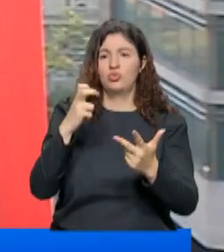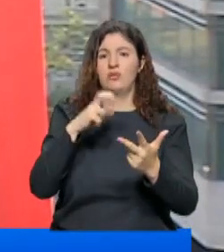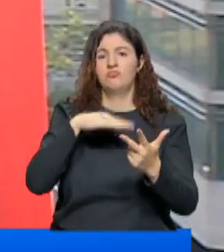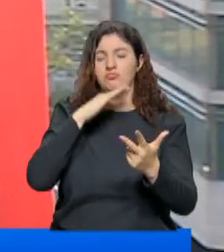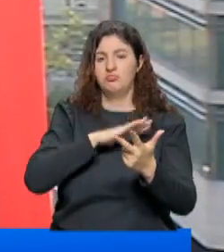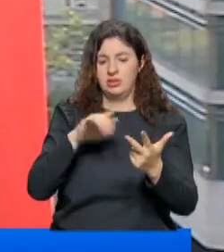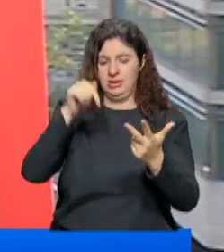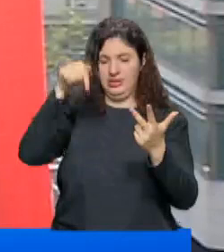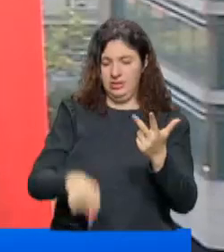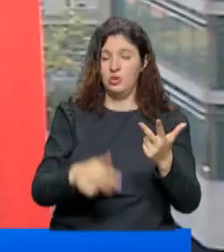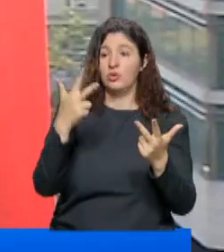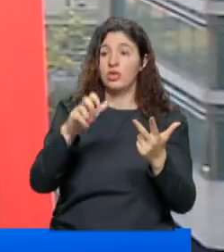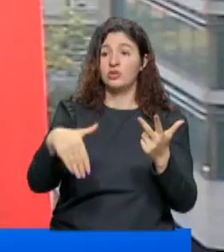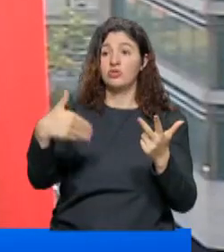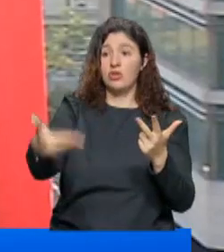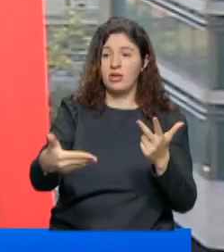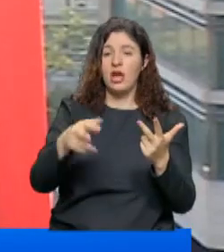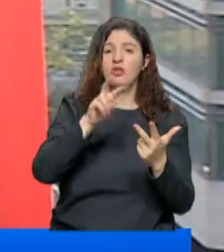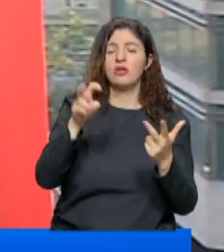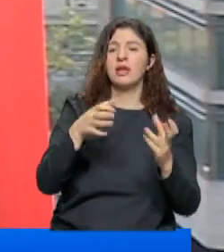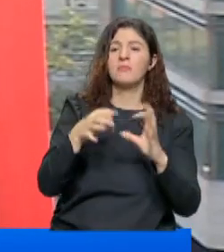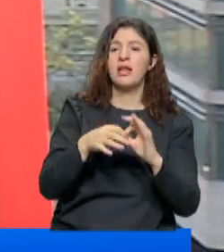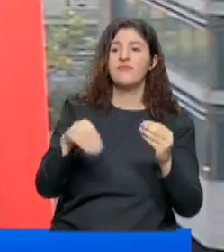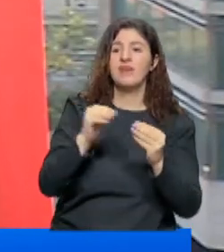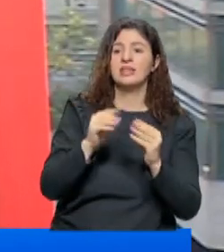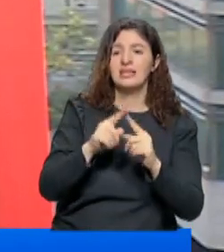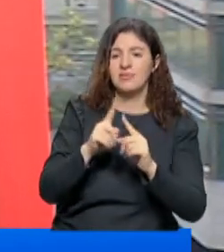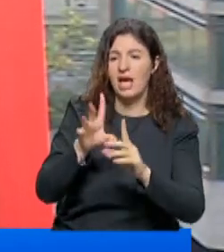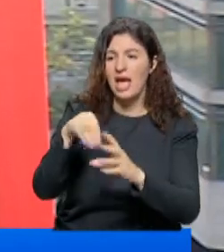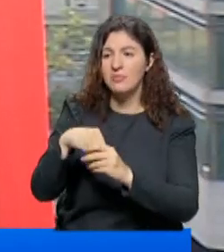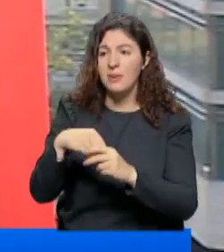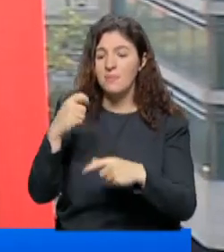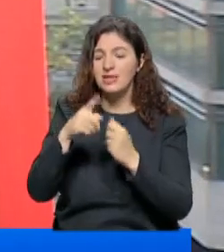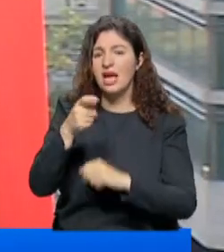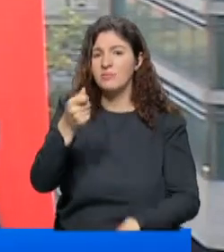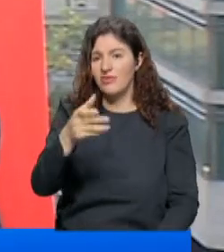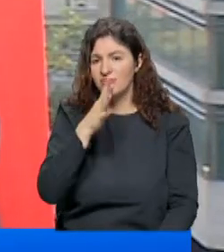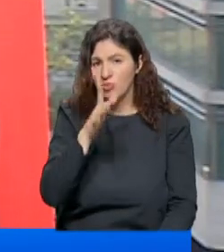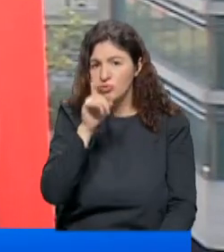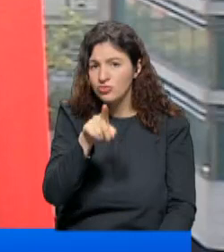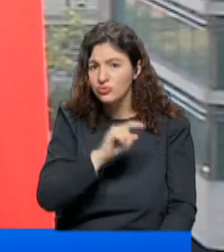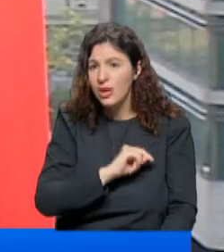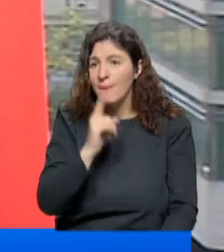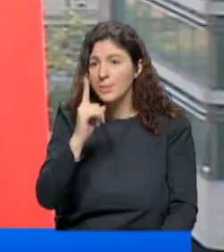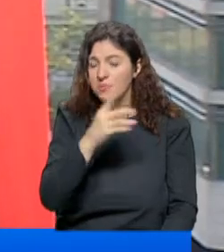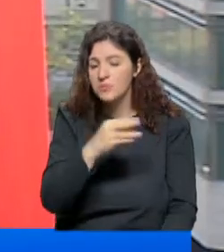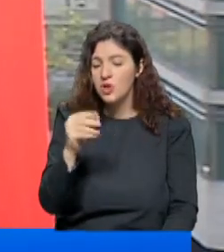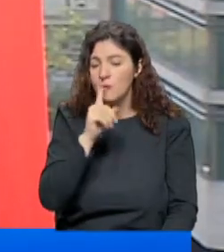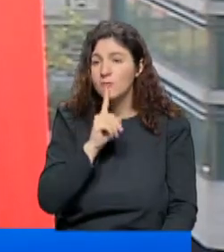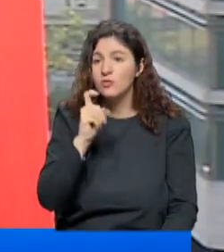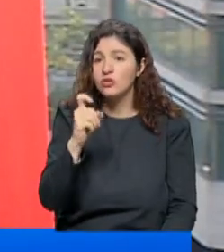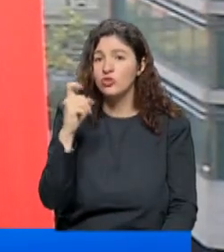doldu. 3 ay sonra kur korumalı mevduat kapsamında banka size ne verecek biliyor musunuz? 1